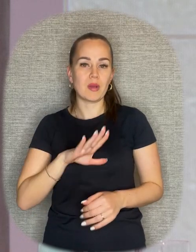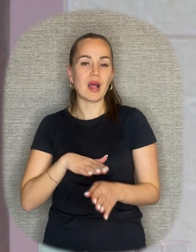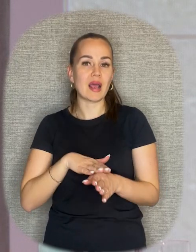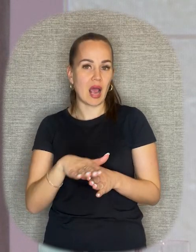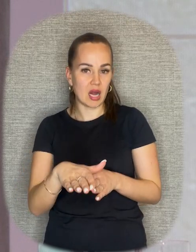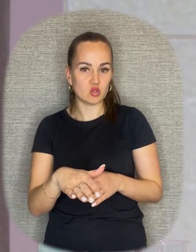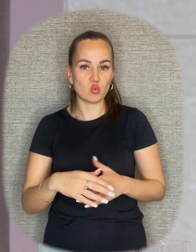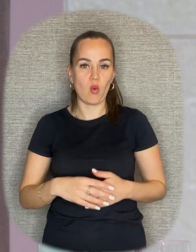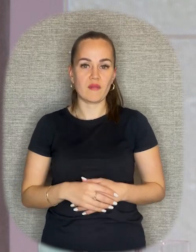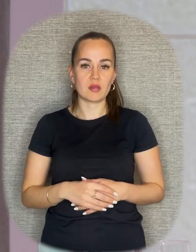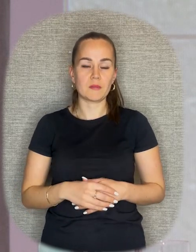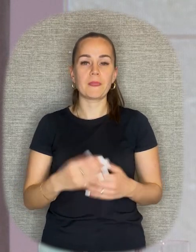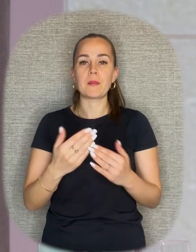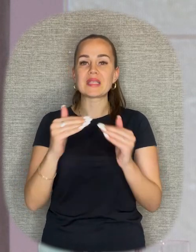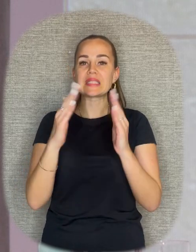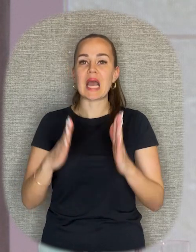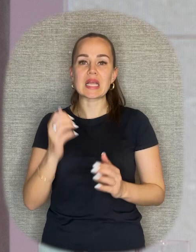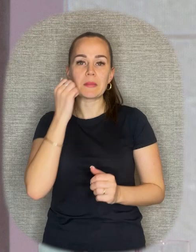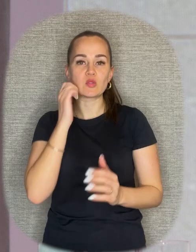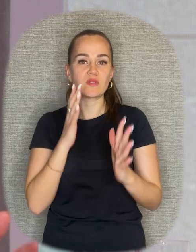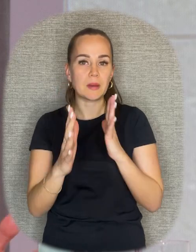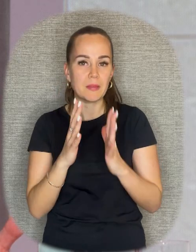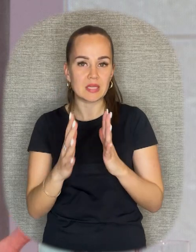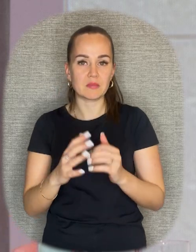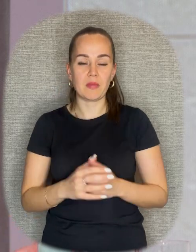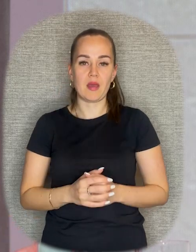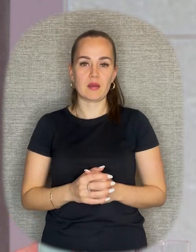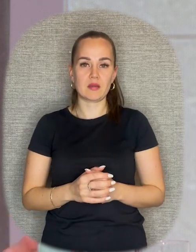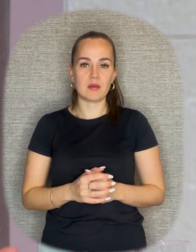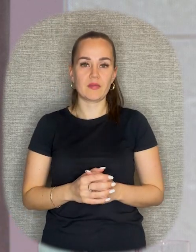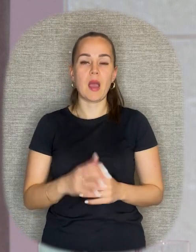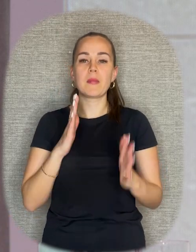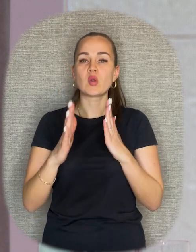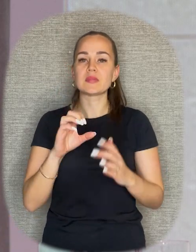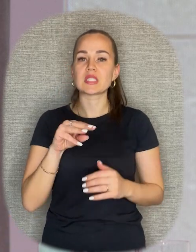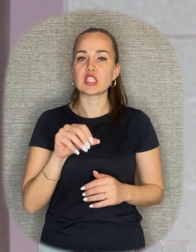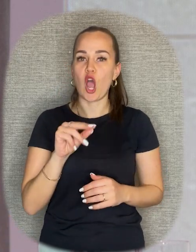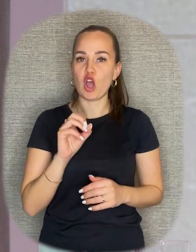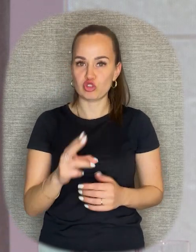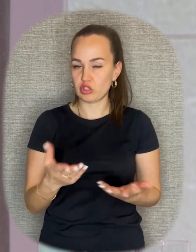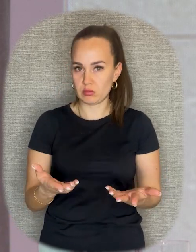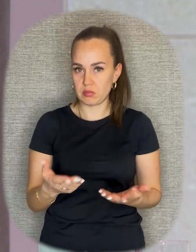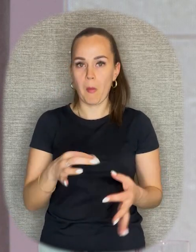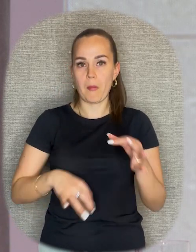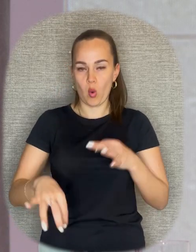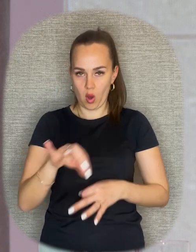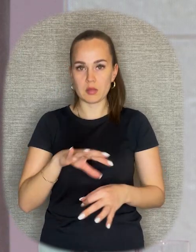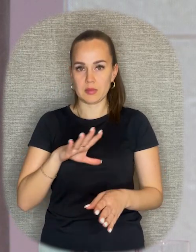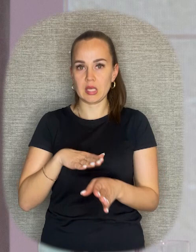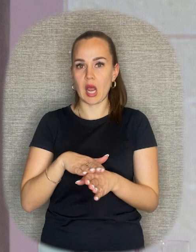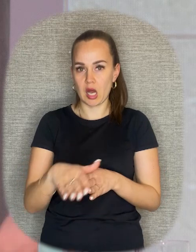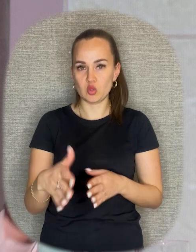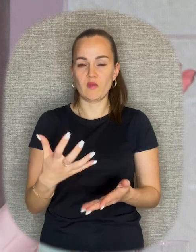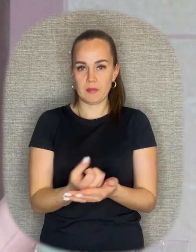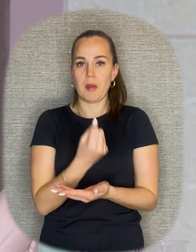очень многое э потом было реализовано и вот мы с вами видим здание на Московском проспекте мы видим застройку проспекта